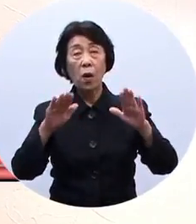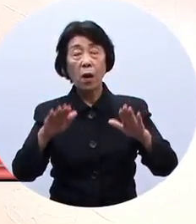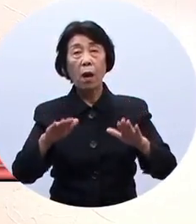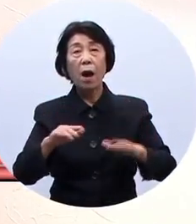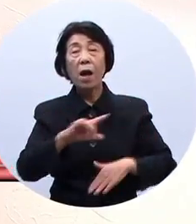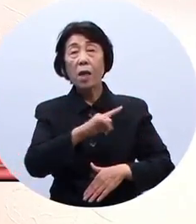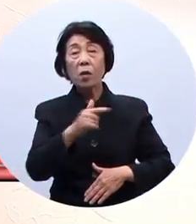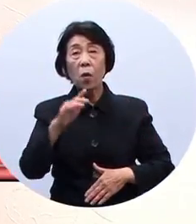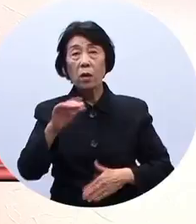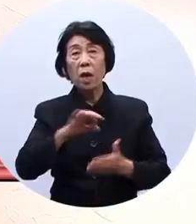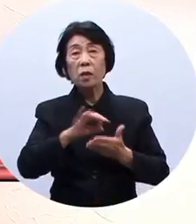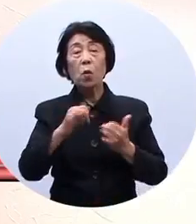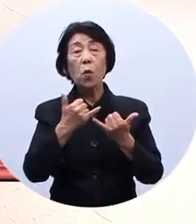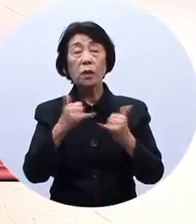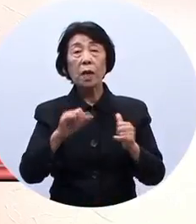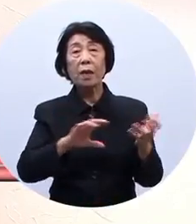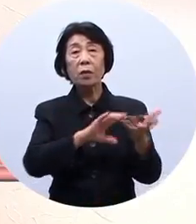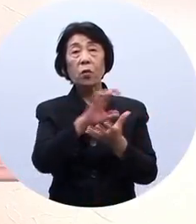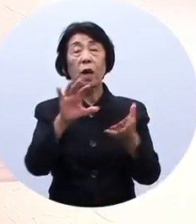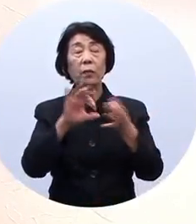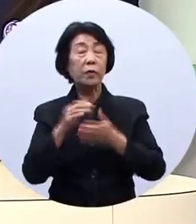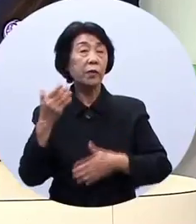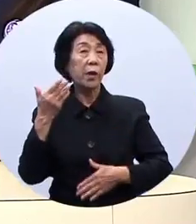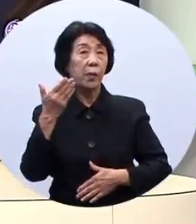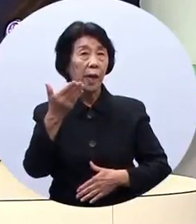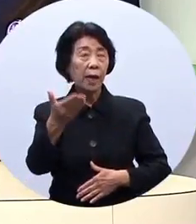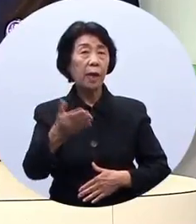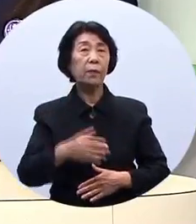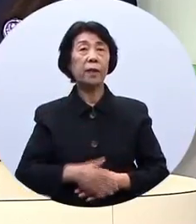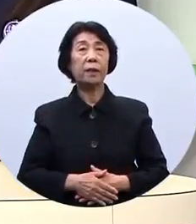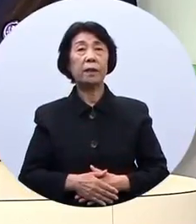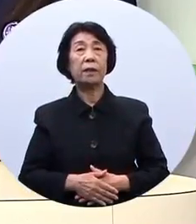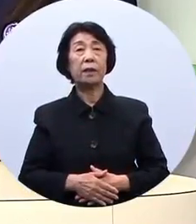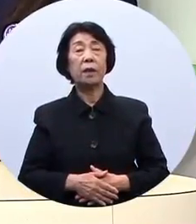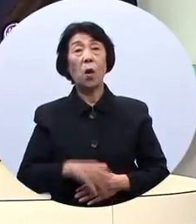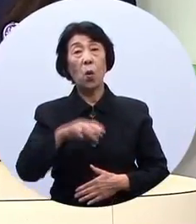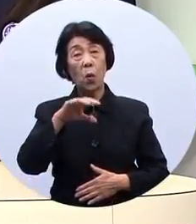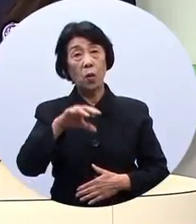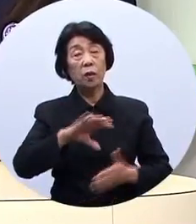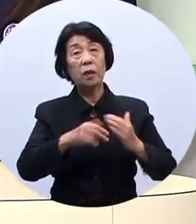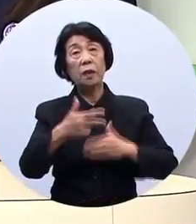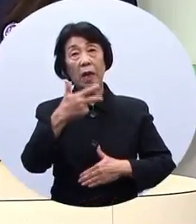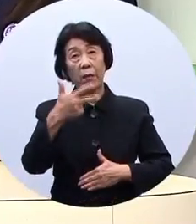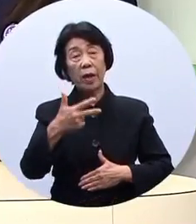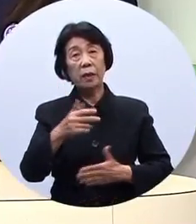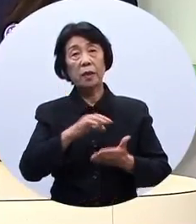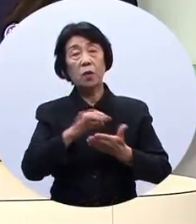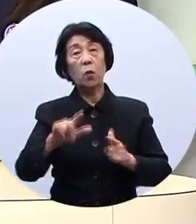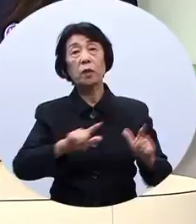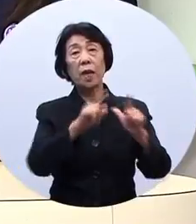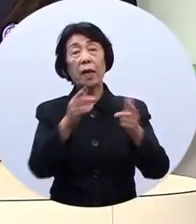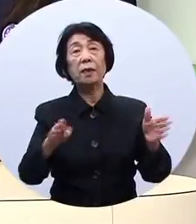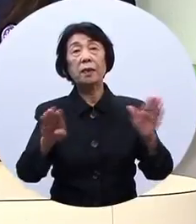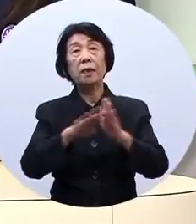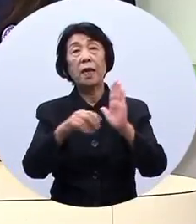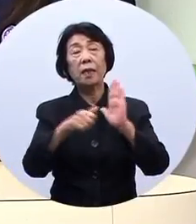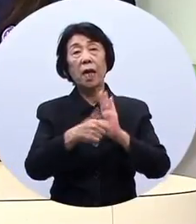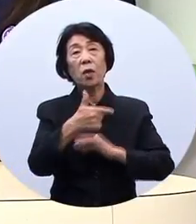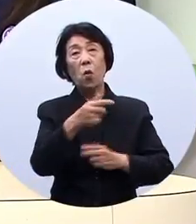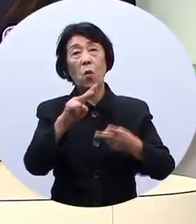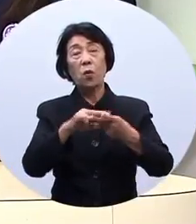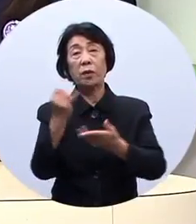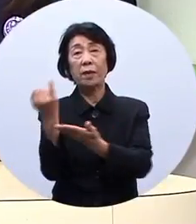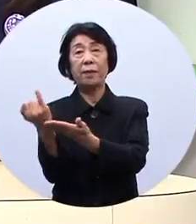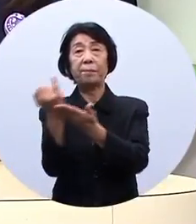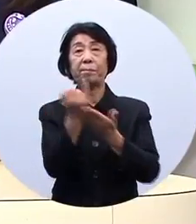よくある消費者トラブルについて伺います。スタジオには藤沢市消費生活センターの大井彩子さんに